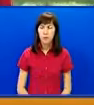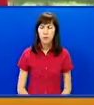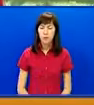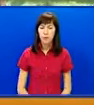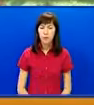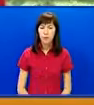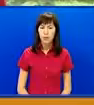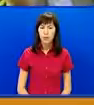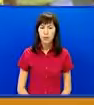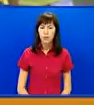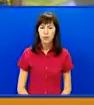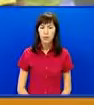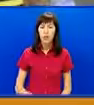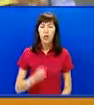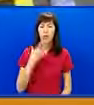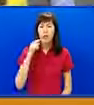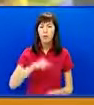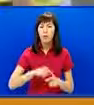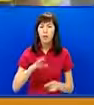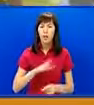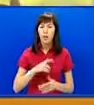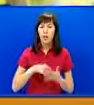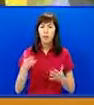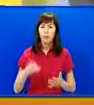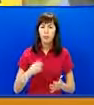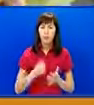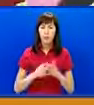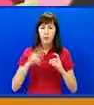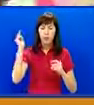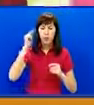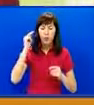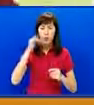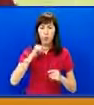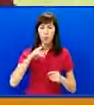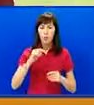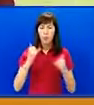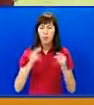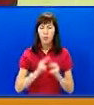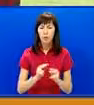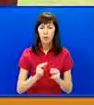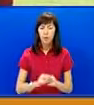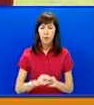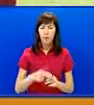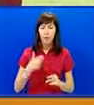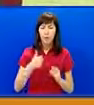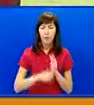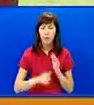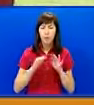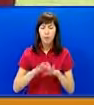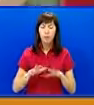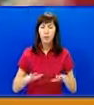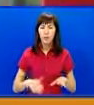море положительных эмоций и хороших впечатлений. Стоит отметить, в дошкольном учреждении Улпатай сегодня воспитываются около 60